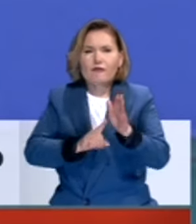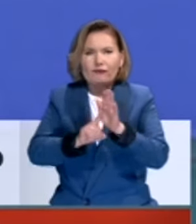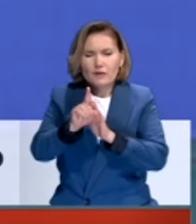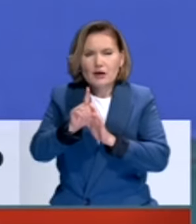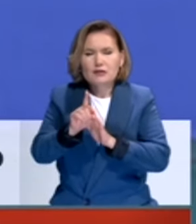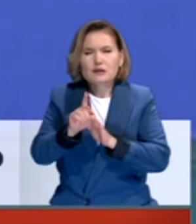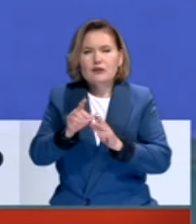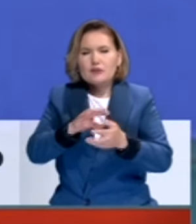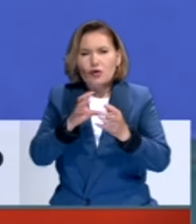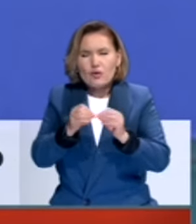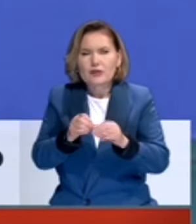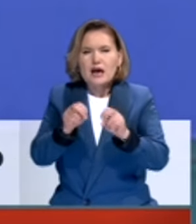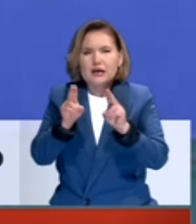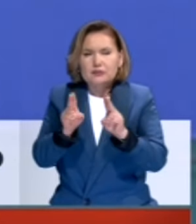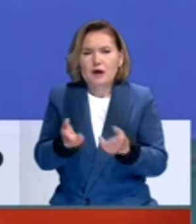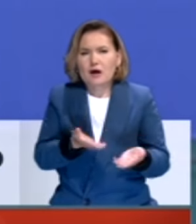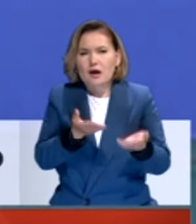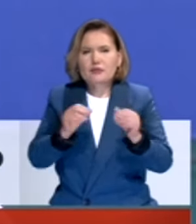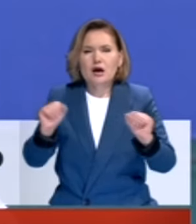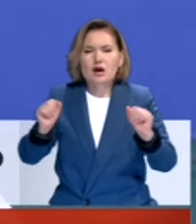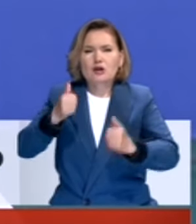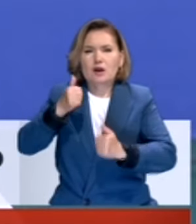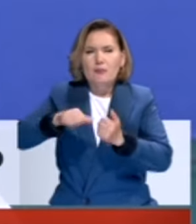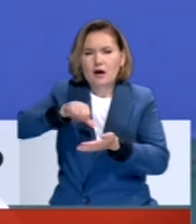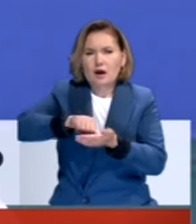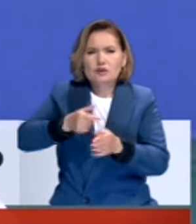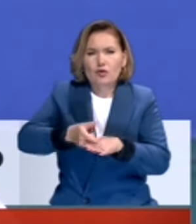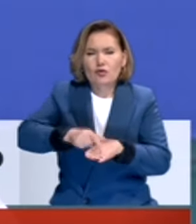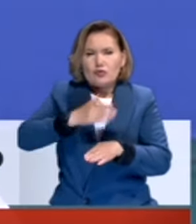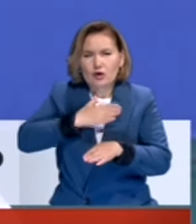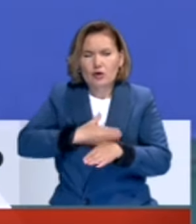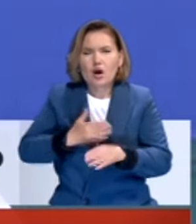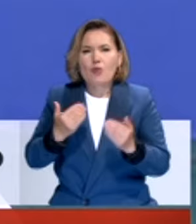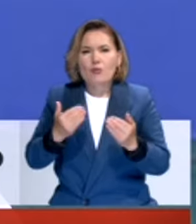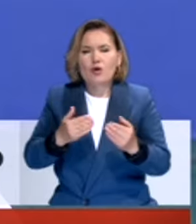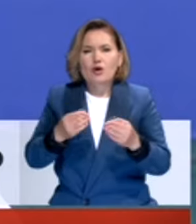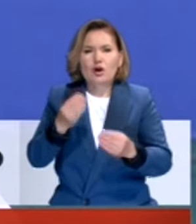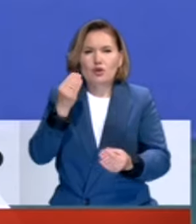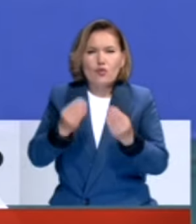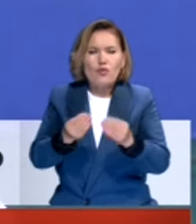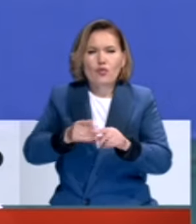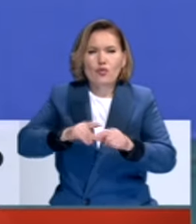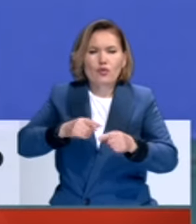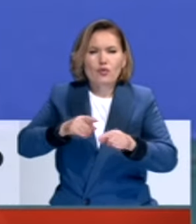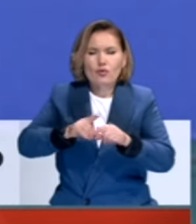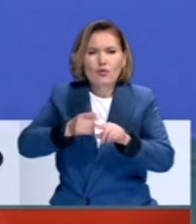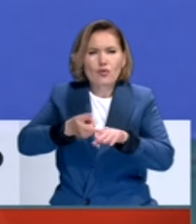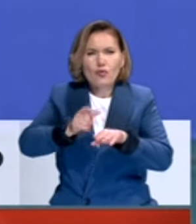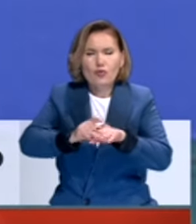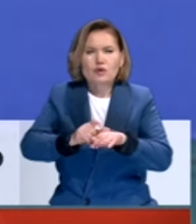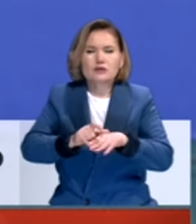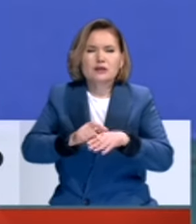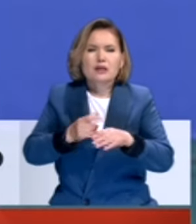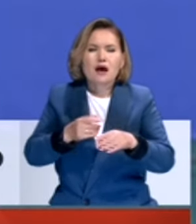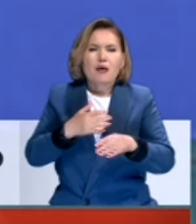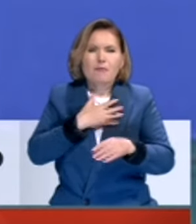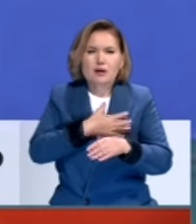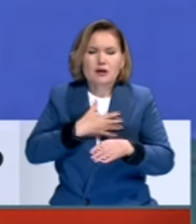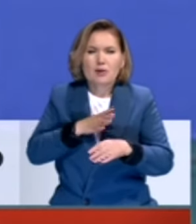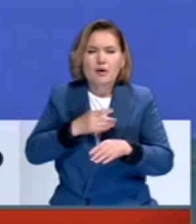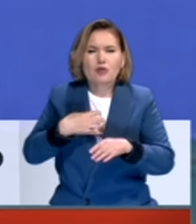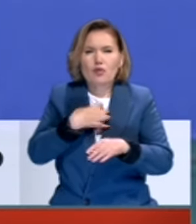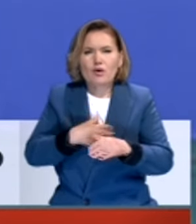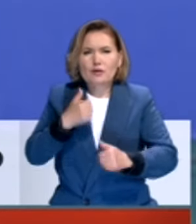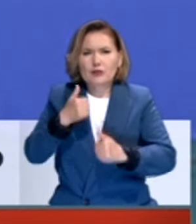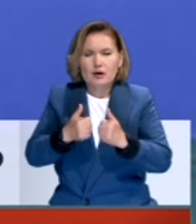Ұйымдастырушылардан шақырту алып, осы жарысқа қатысып жатқаныма қуаныштымын. Бүгінгі ойын тамаша өтті. Әрине қобалжыдым. Маңызды жарыс болғандықтан